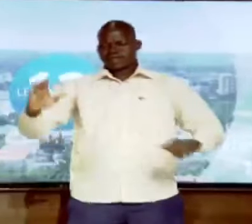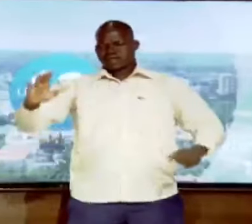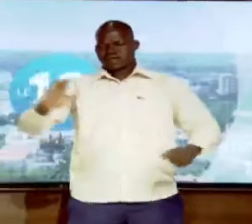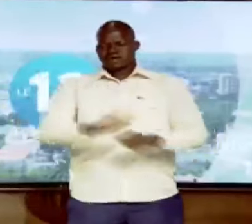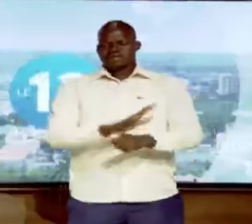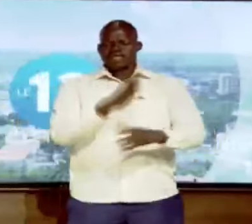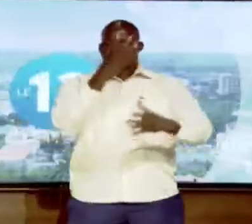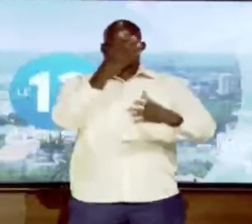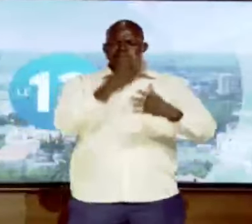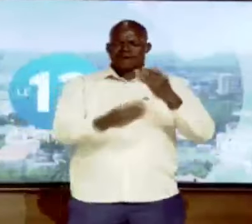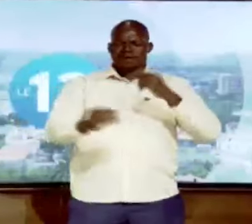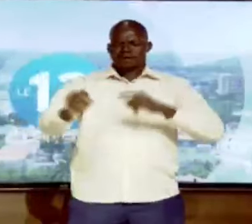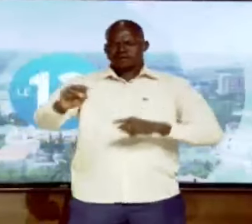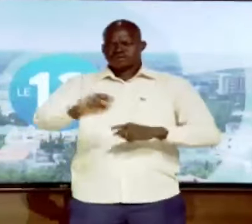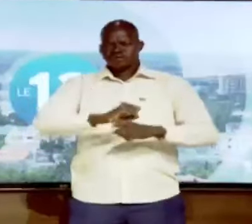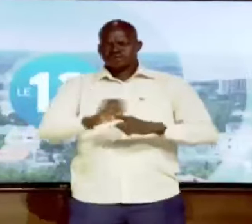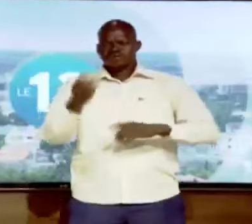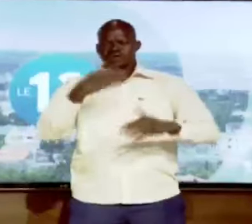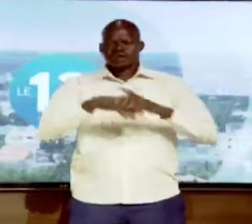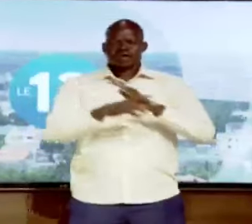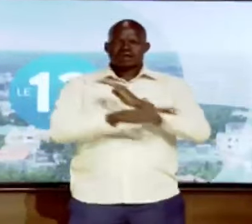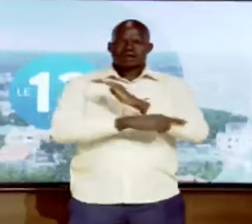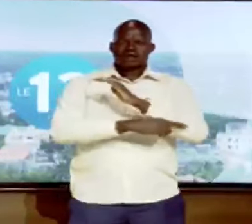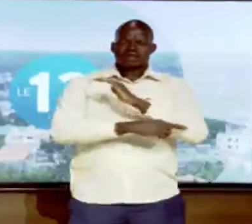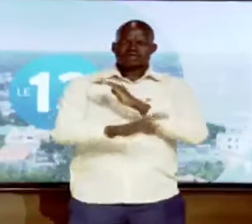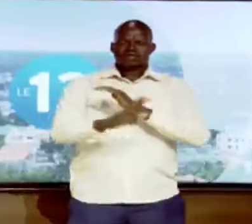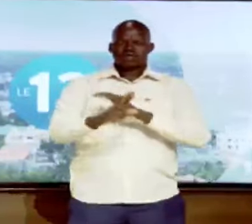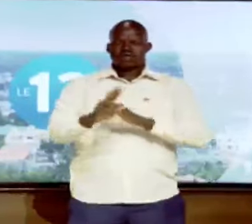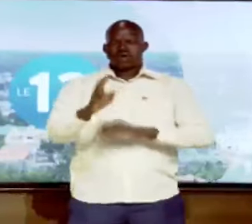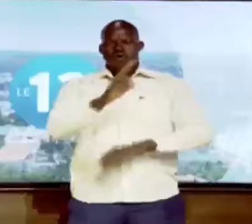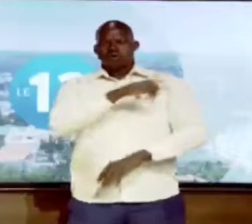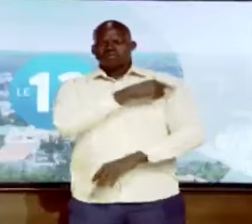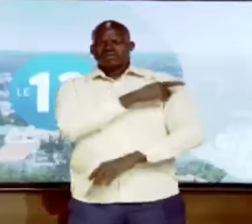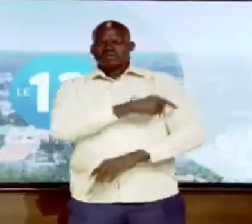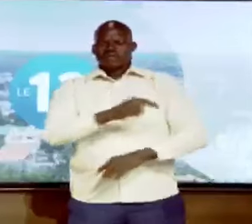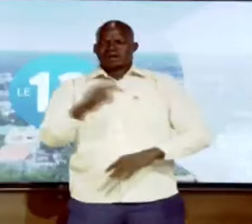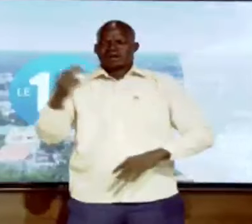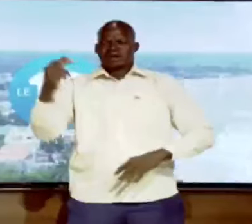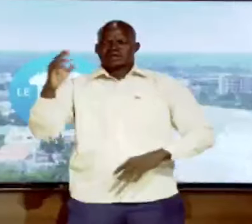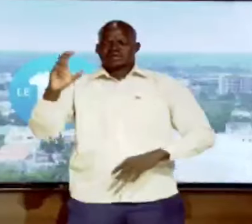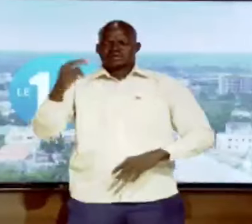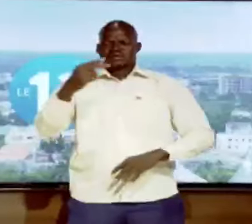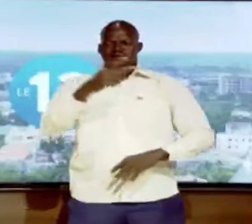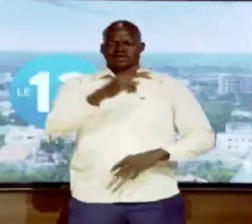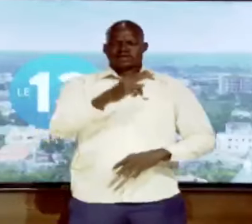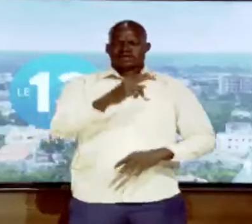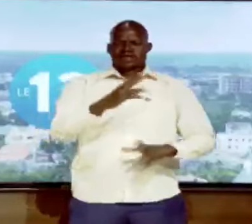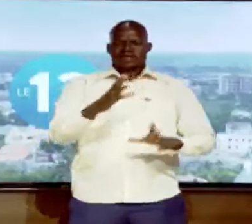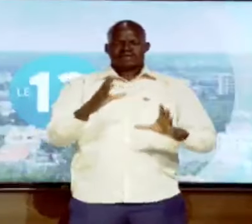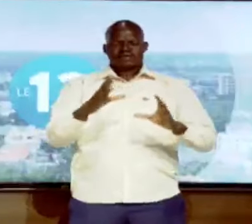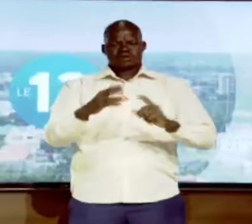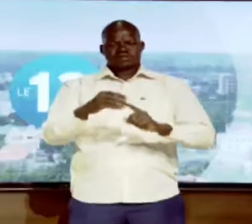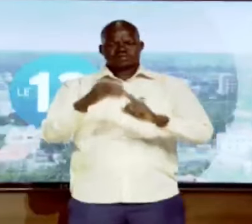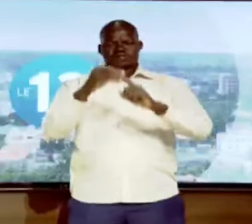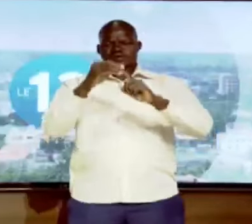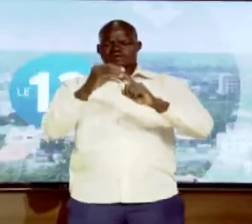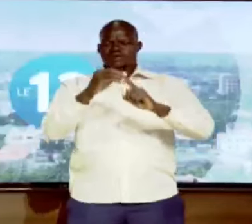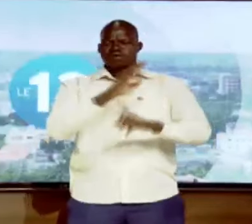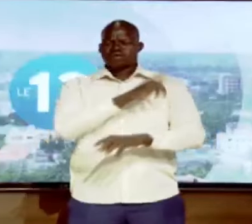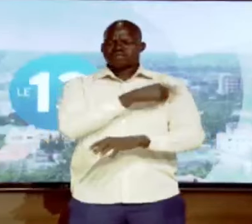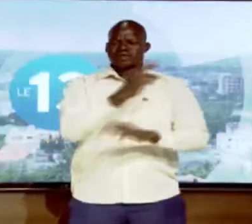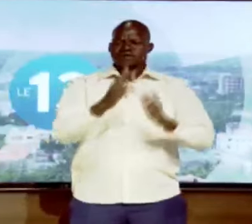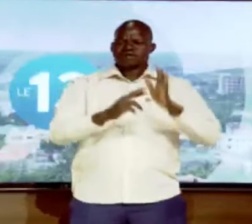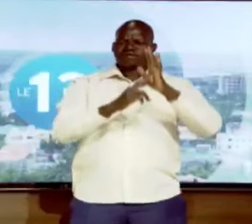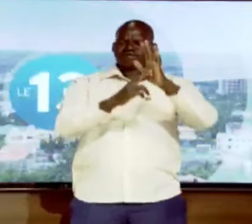soin de santé pointu dans la région un hôpital de niveau cercière avec plusieurs spécialités un hôpital de référence